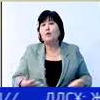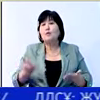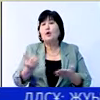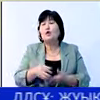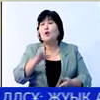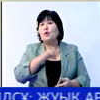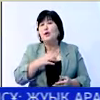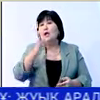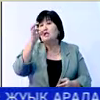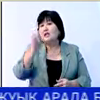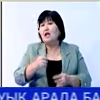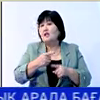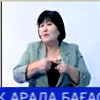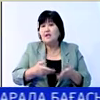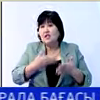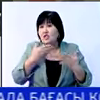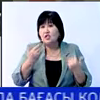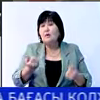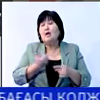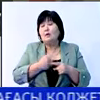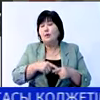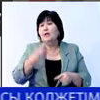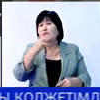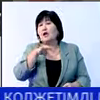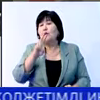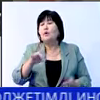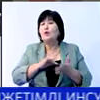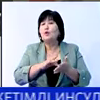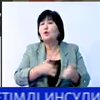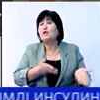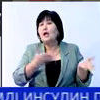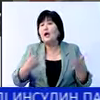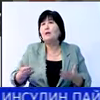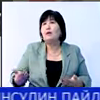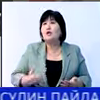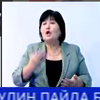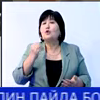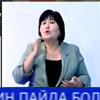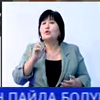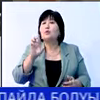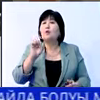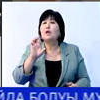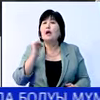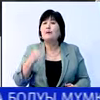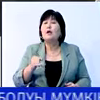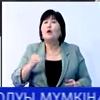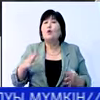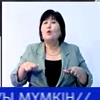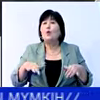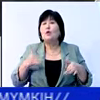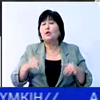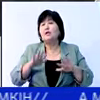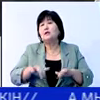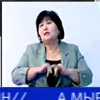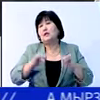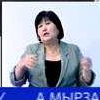үлесі 0,5%-ға да жетпейді. Сондықтан жылына 2 миллионға дейін турист қабылдайтын әлеуеті бар Щучинск-Бурабай курорттық аймағын ілгерілету аса